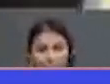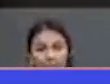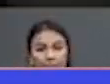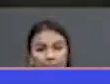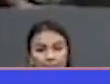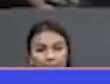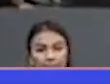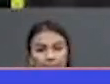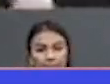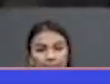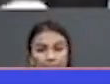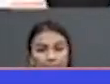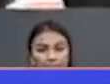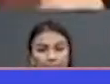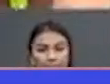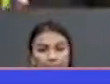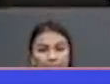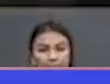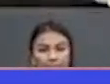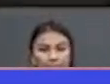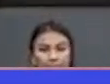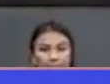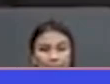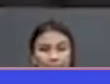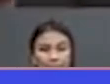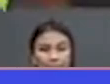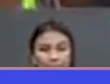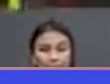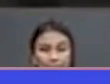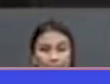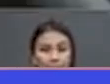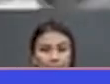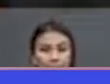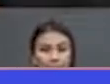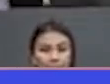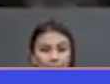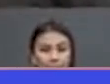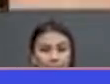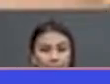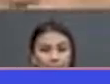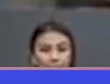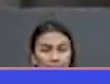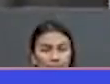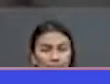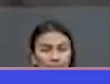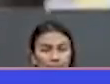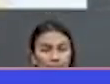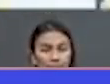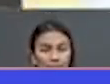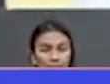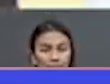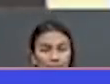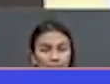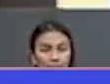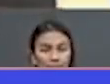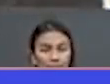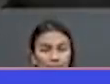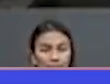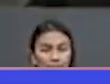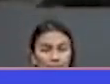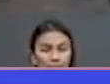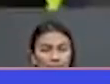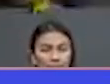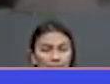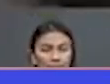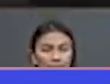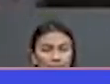ธกสเพื่อให้เกษตรกรที่เข้าร่วมมาตรการนี้เนี่ยได้รับความช่วยเหลือจากรัฐบาลอย่างต่อเนื่องโดยใน